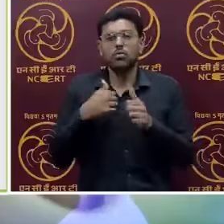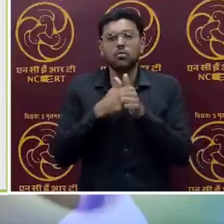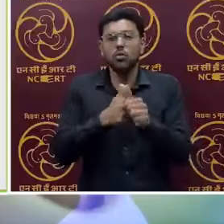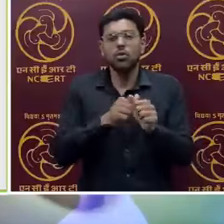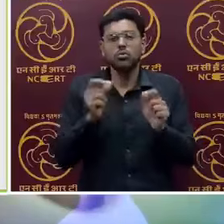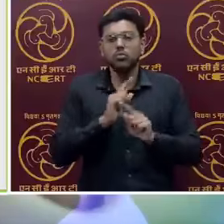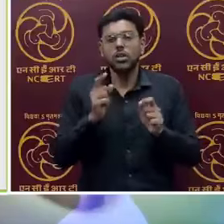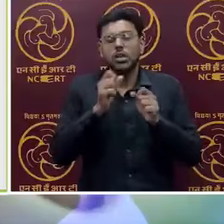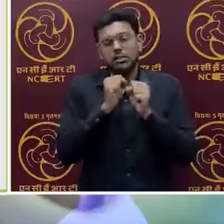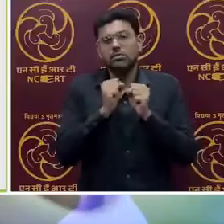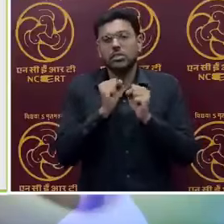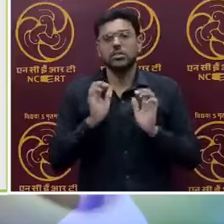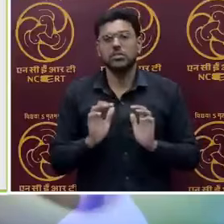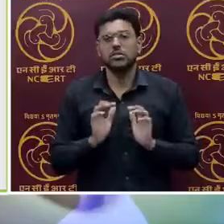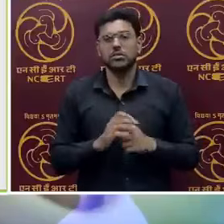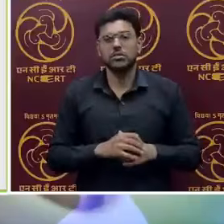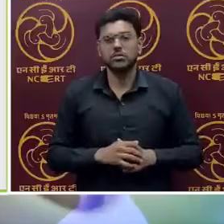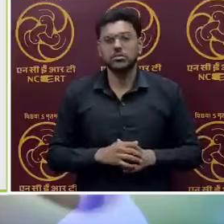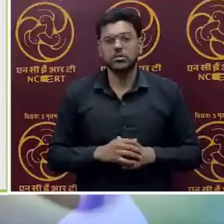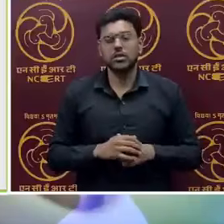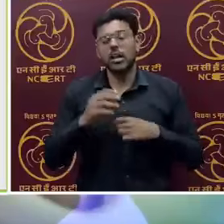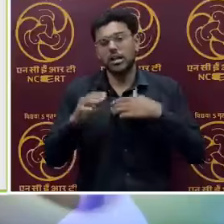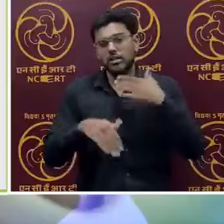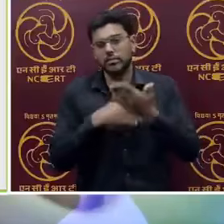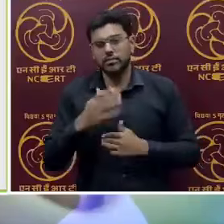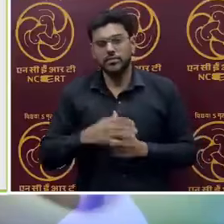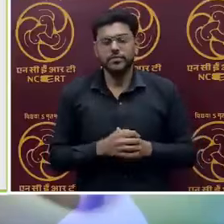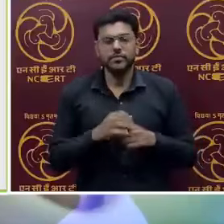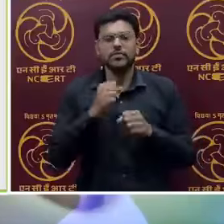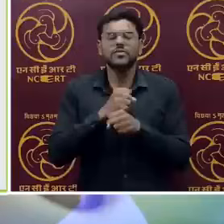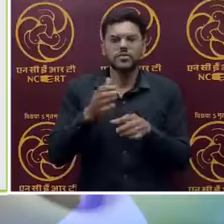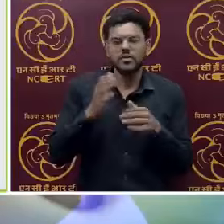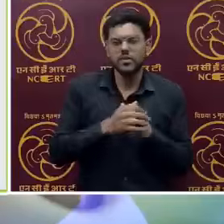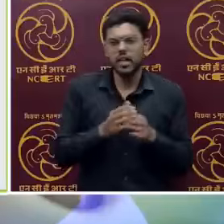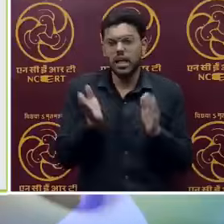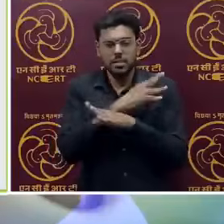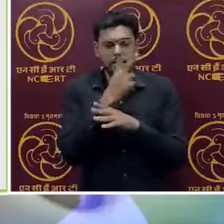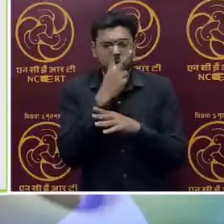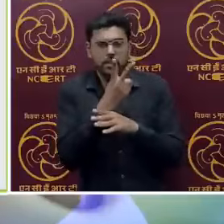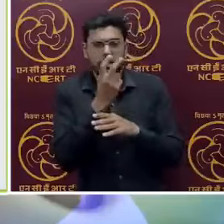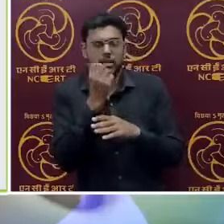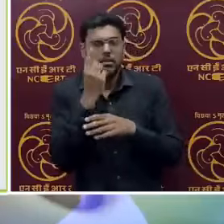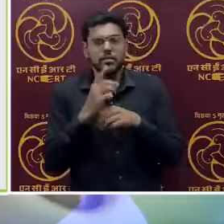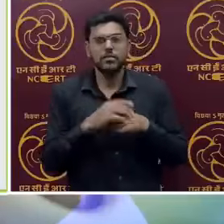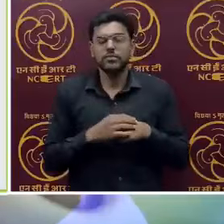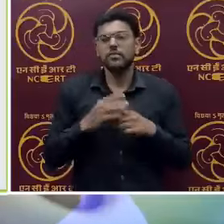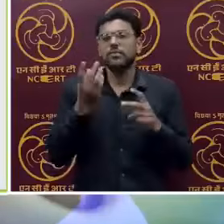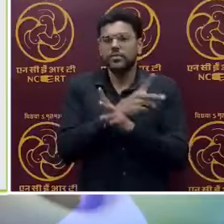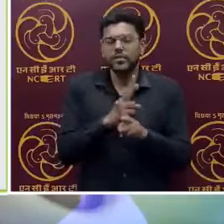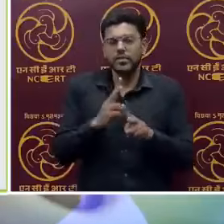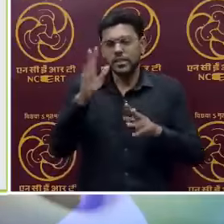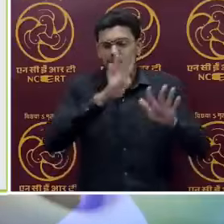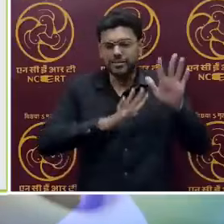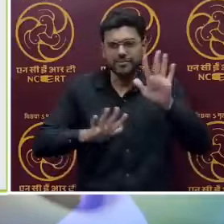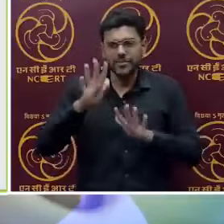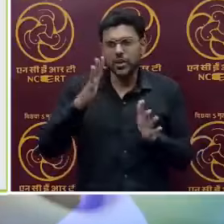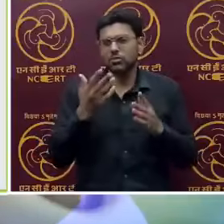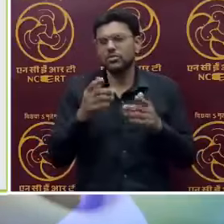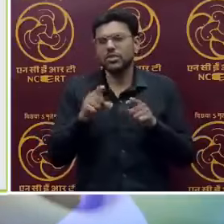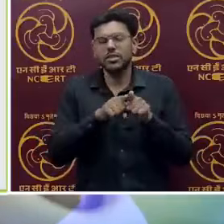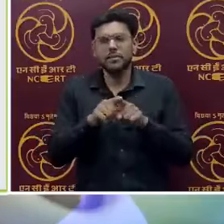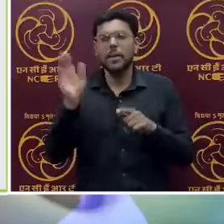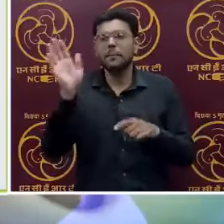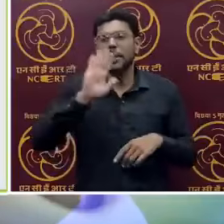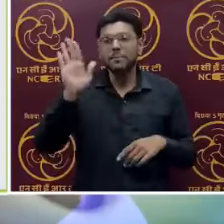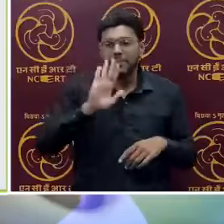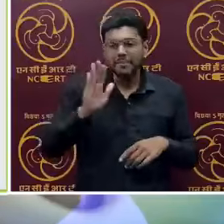करना उसके लिए difficult होता है. The another common, early sign is that हमारा बहुत सारे common gestures होता है, like bye bye,